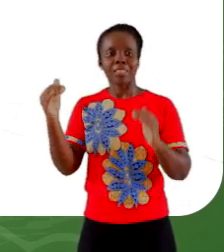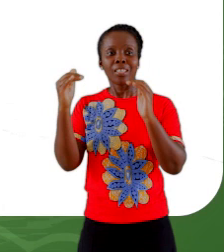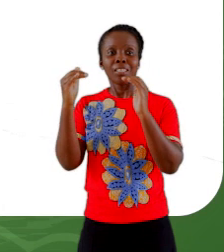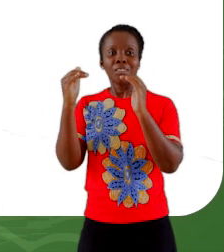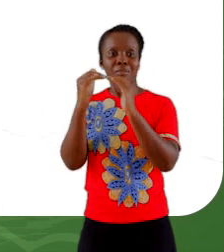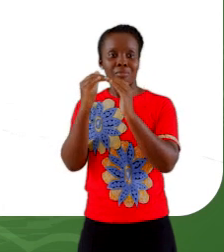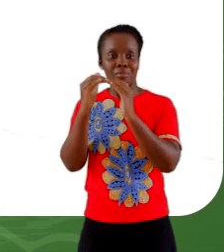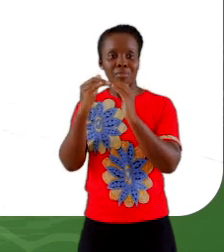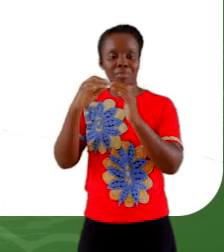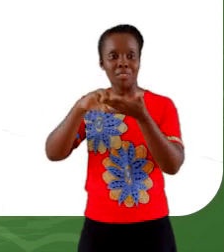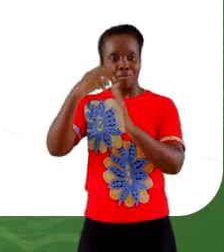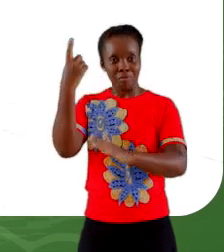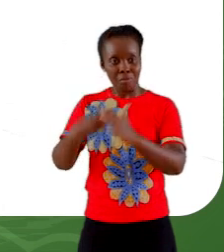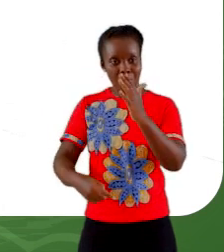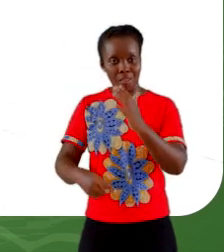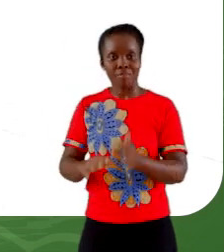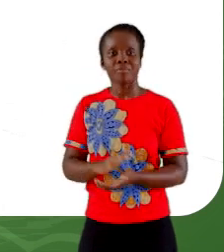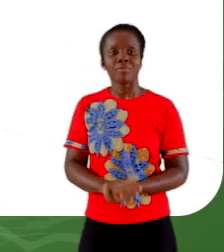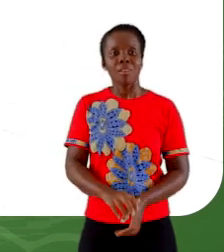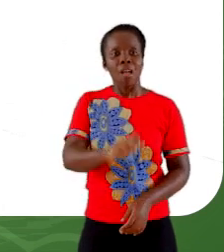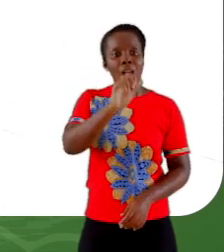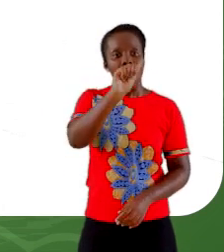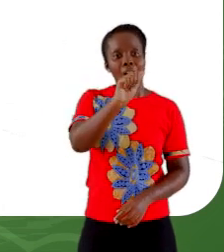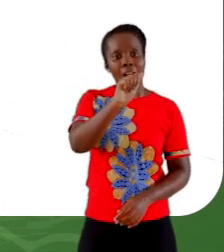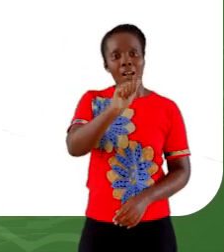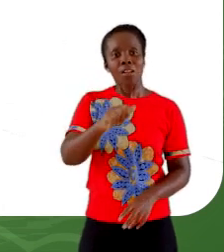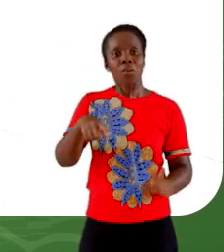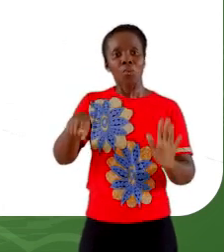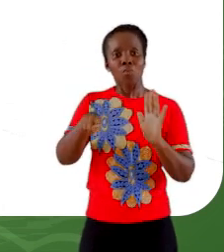équivaut à A égale